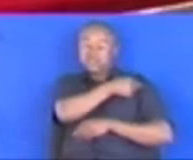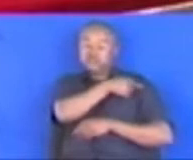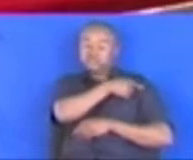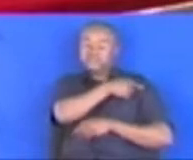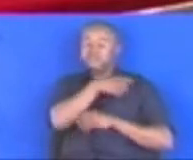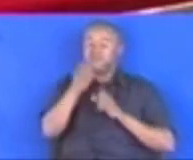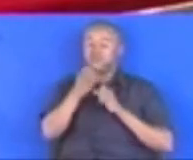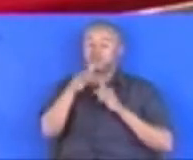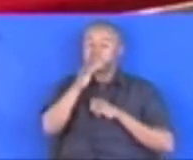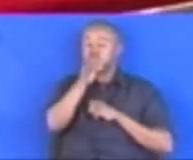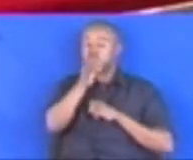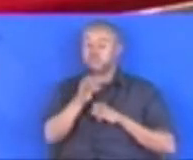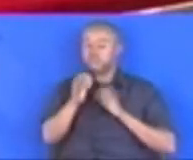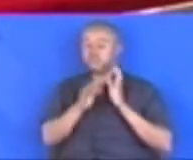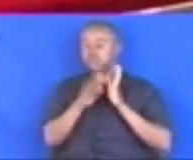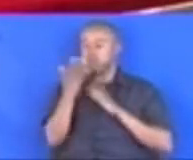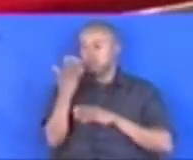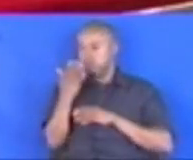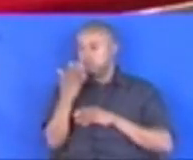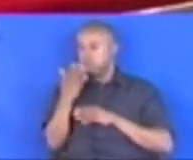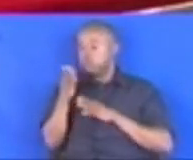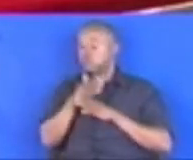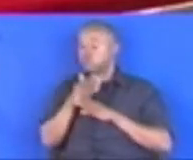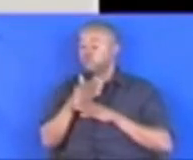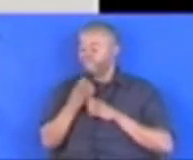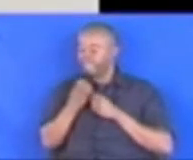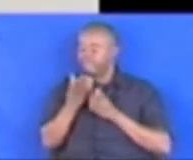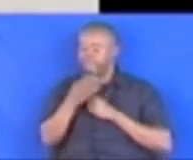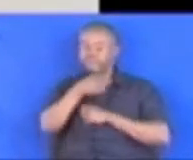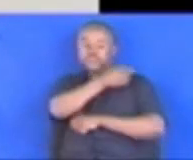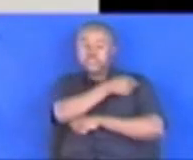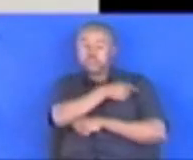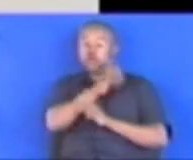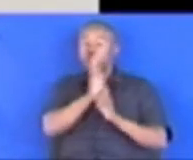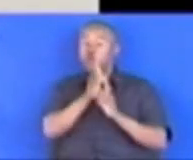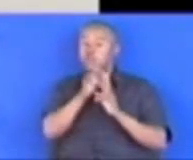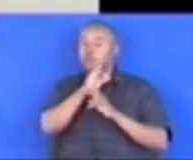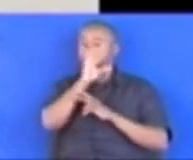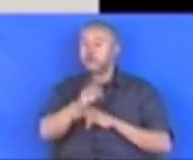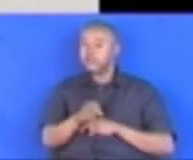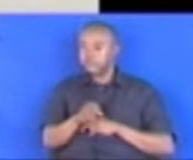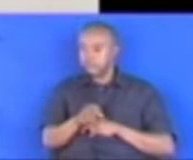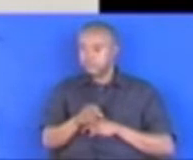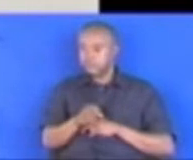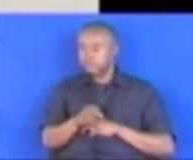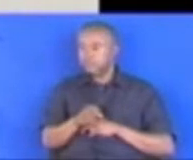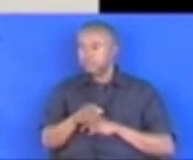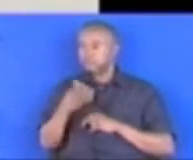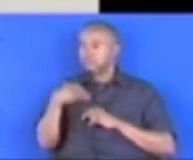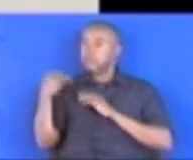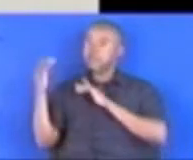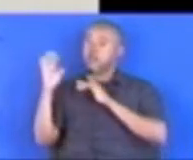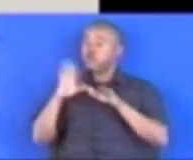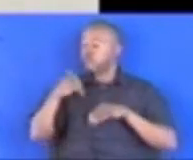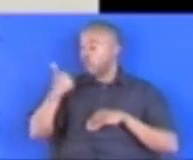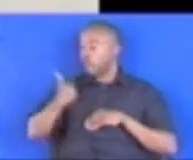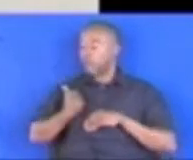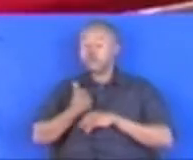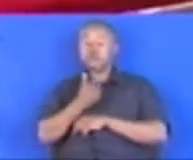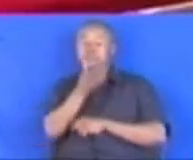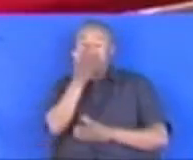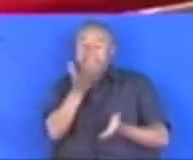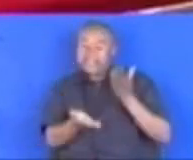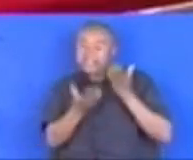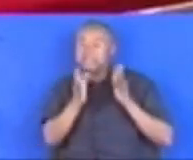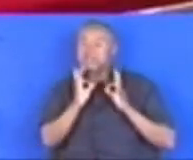ya 95% katika kuwapatia chanjo walengwa wake wote. Mahudhurio ya wajawazito kliniki